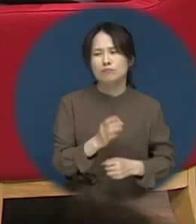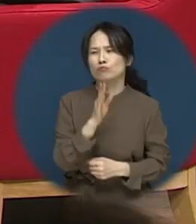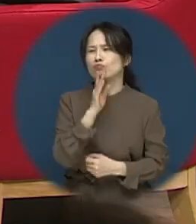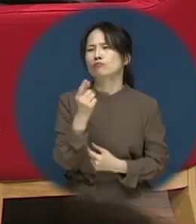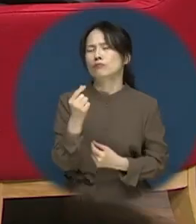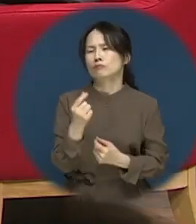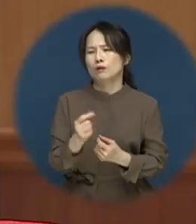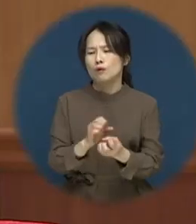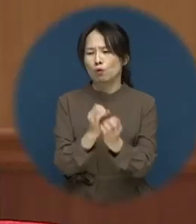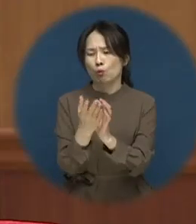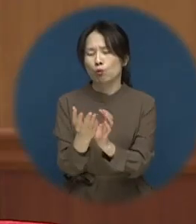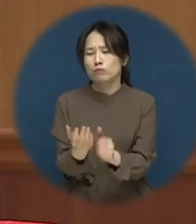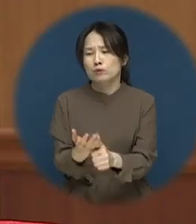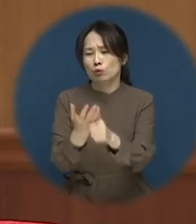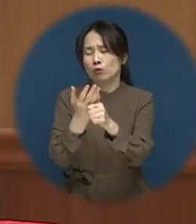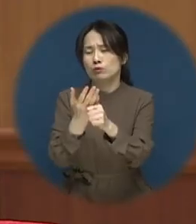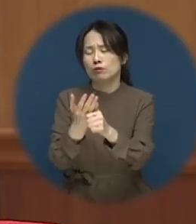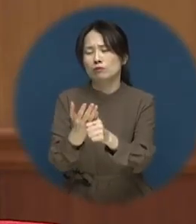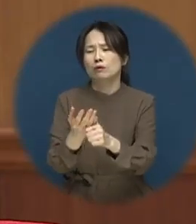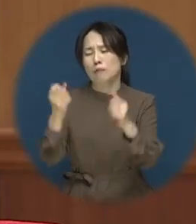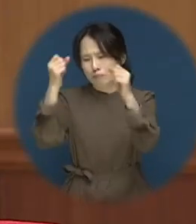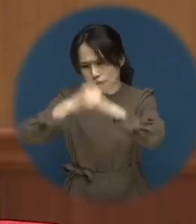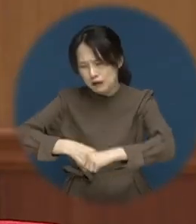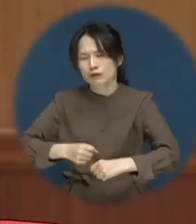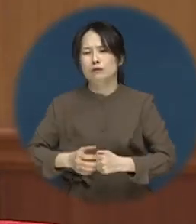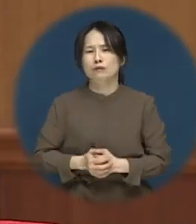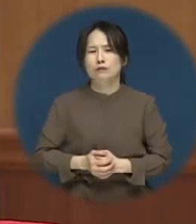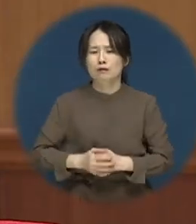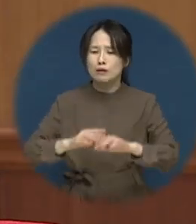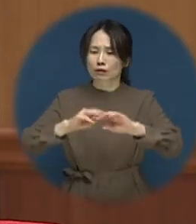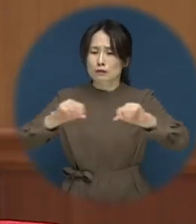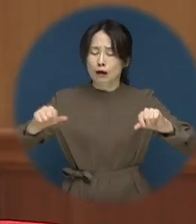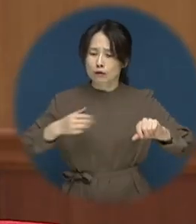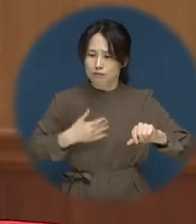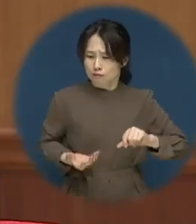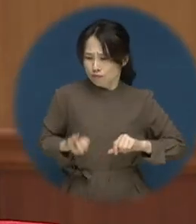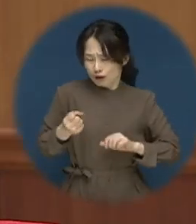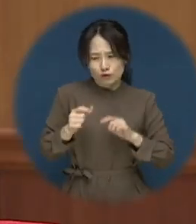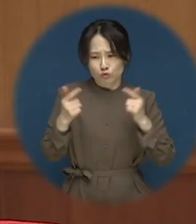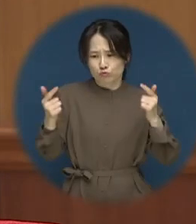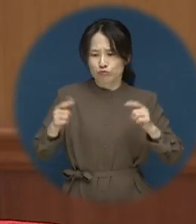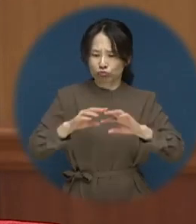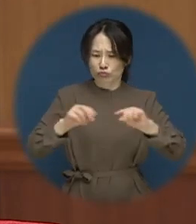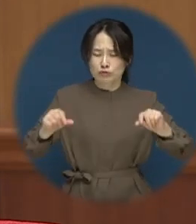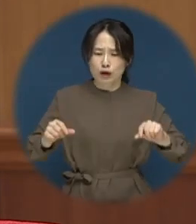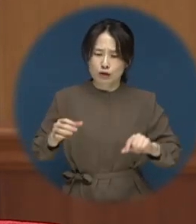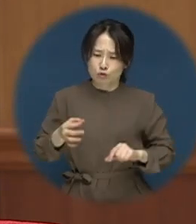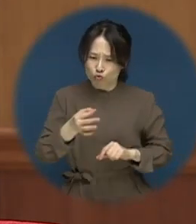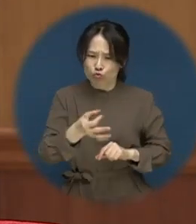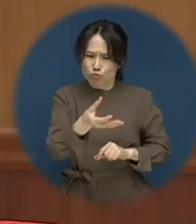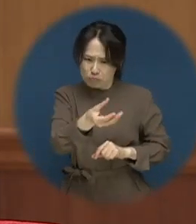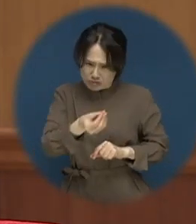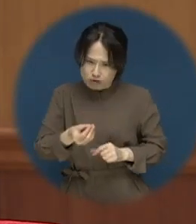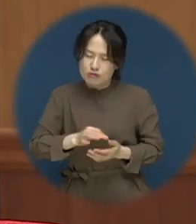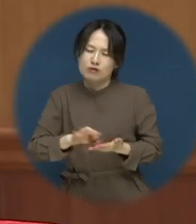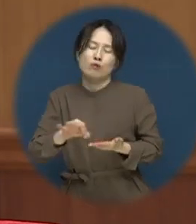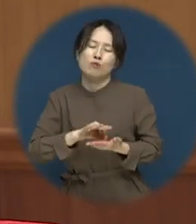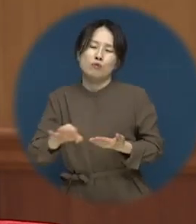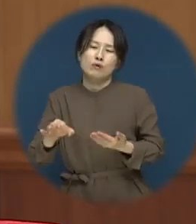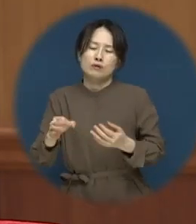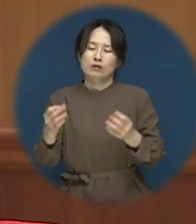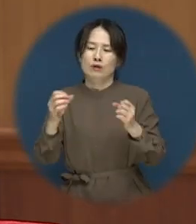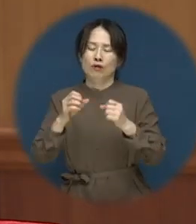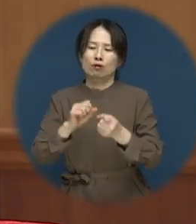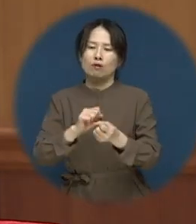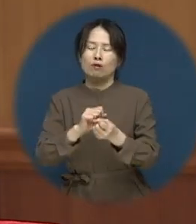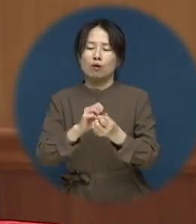그 땅은 그래도 있을 거 아니에요? 그때 땅을 빌려서 했으니까. 땅을 살 돈은 안 되고. 근데 그때 망하길 잘한 것 같아요.